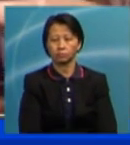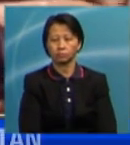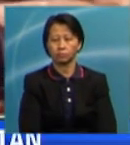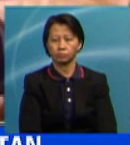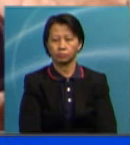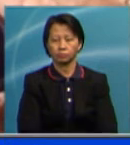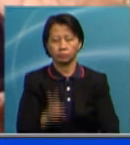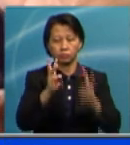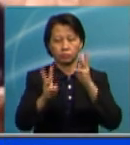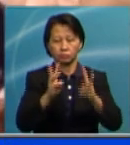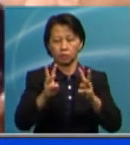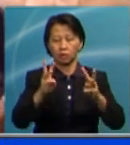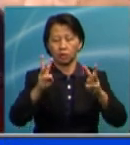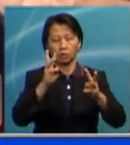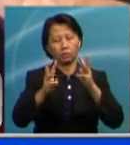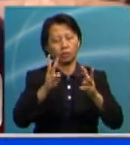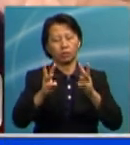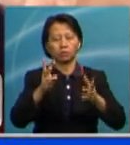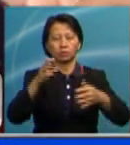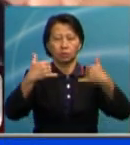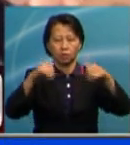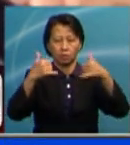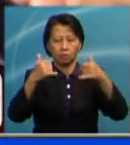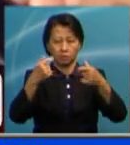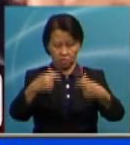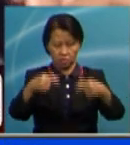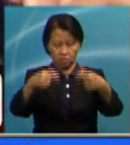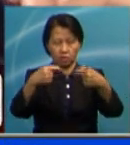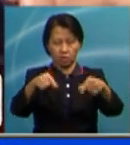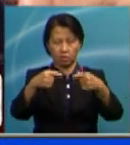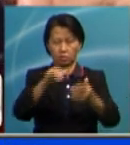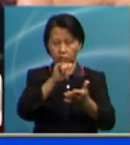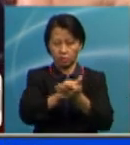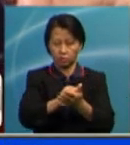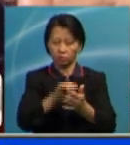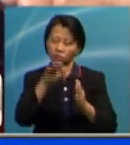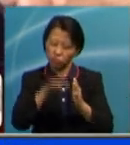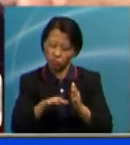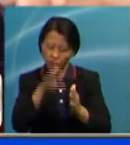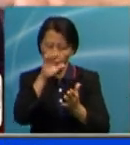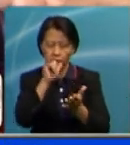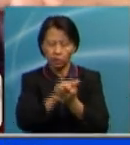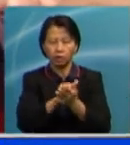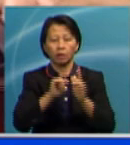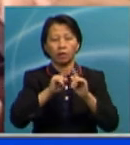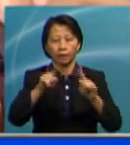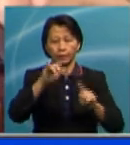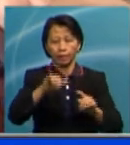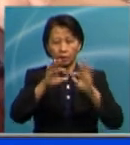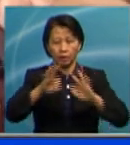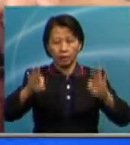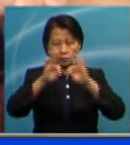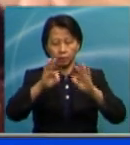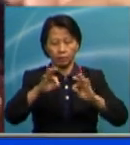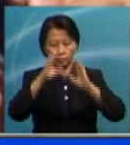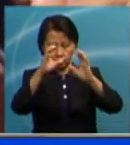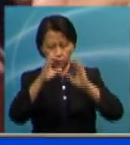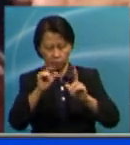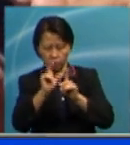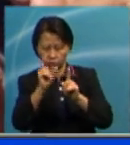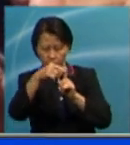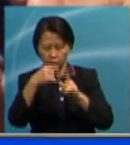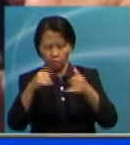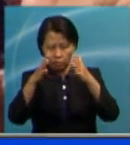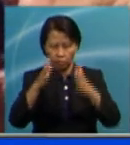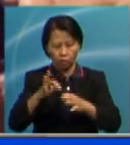itu begitu apayakinkan tetapi yang pentingnyaalo kita dan semangat